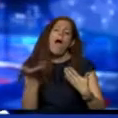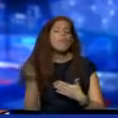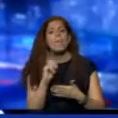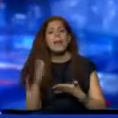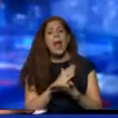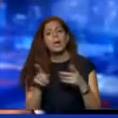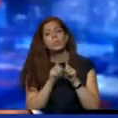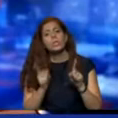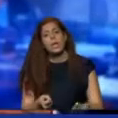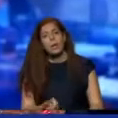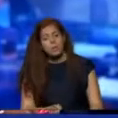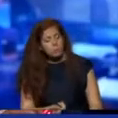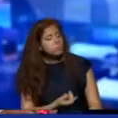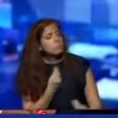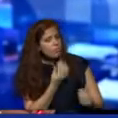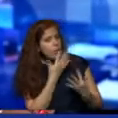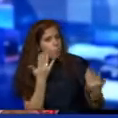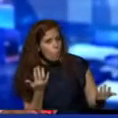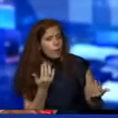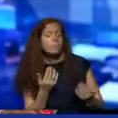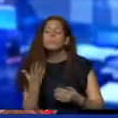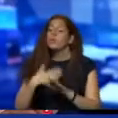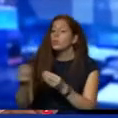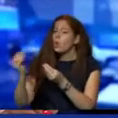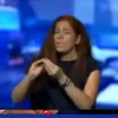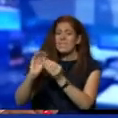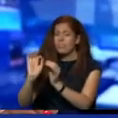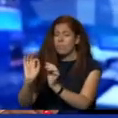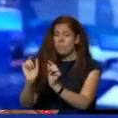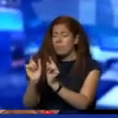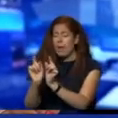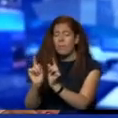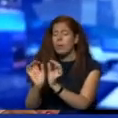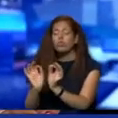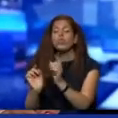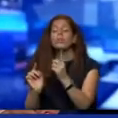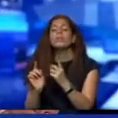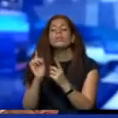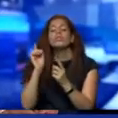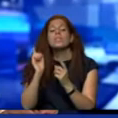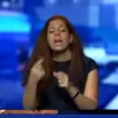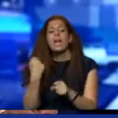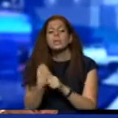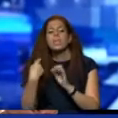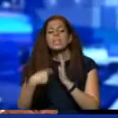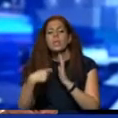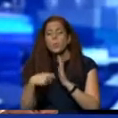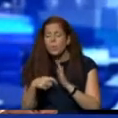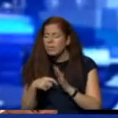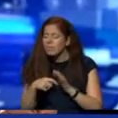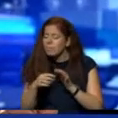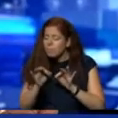לזה כראוי. כן, הדברים ברורים, עורך הדין. אני רוצה להוסיף במילה ממש במשפט, שצריך לעשות תיקון